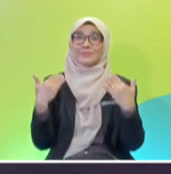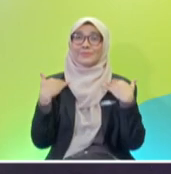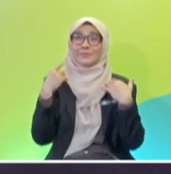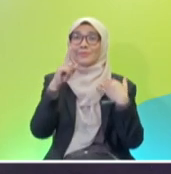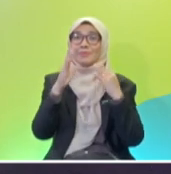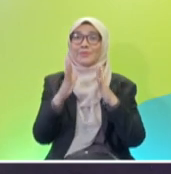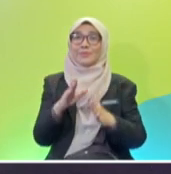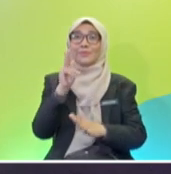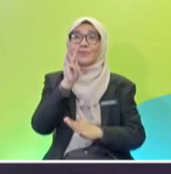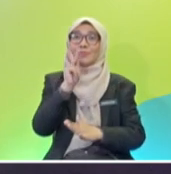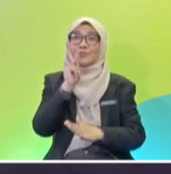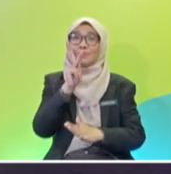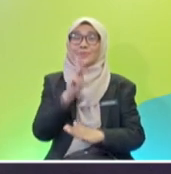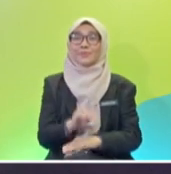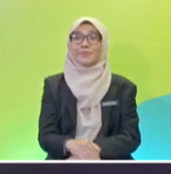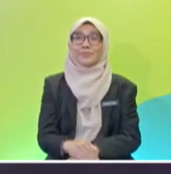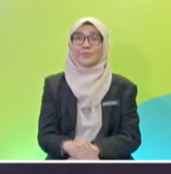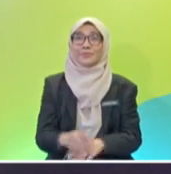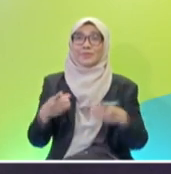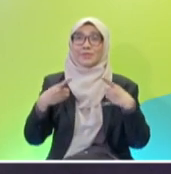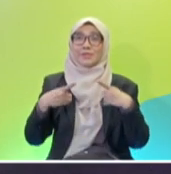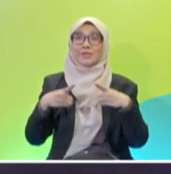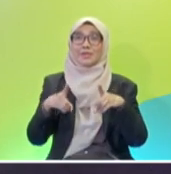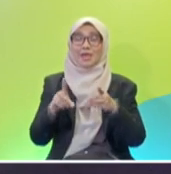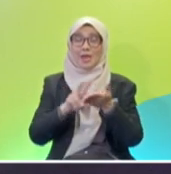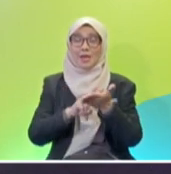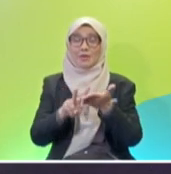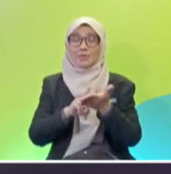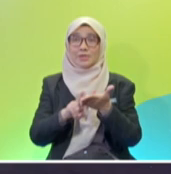kangkung. Okay. Hati-hati, dek.